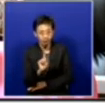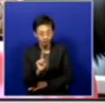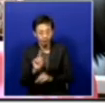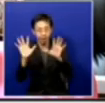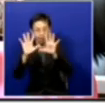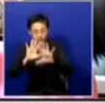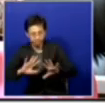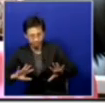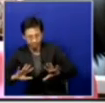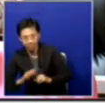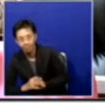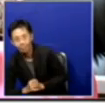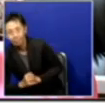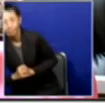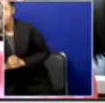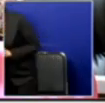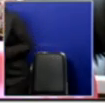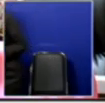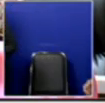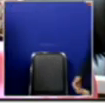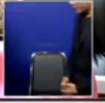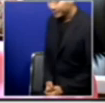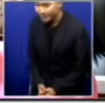ซียนซึ่งมีสัดส่วน